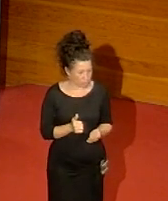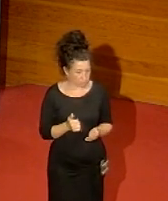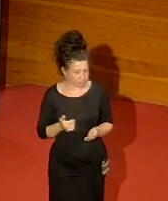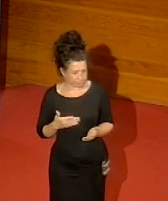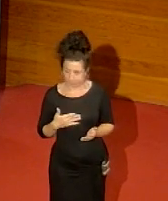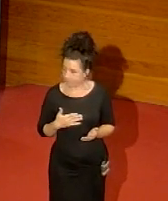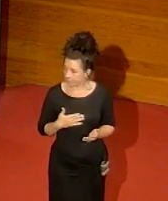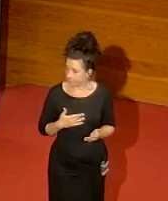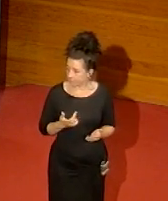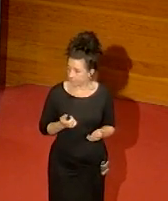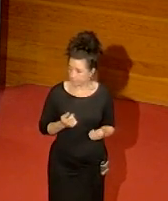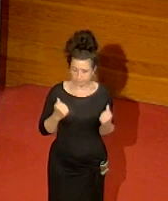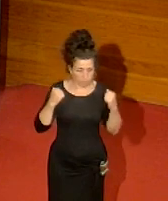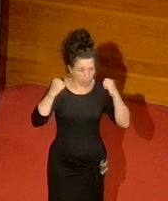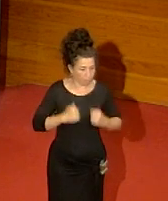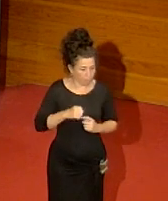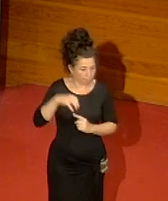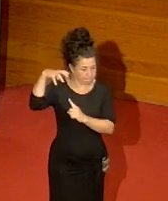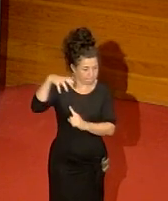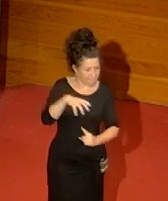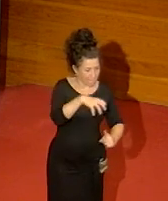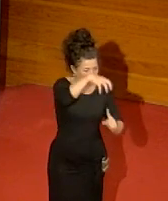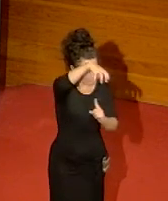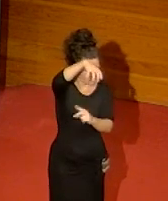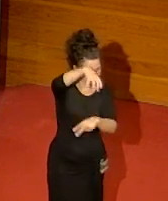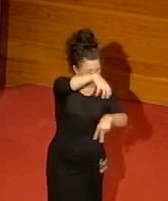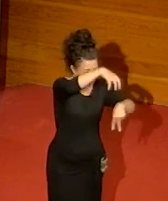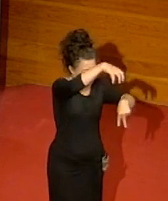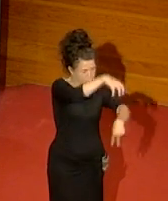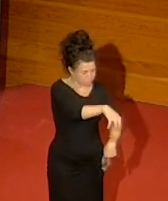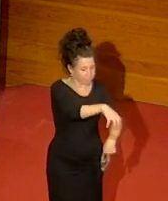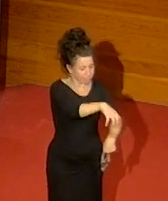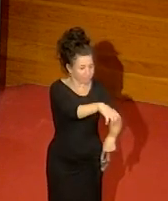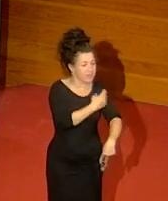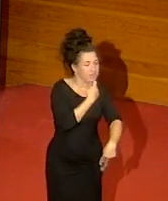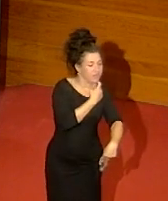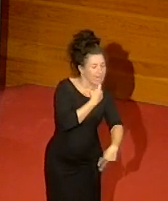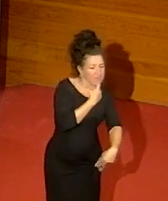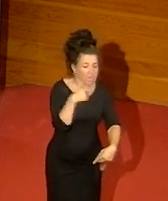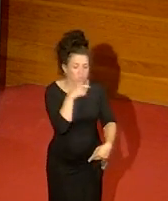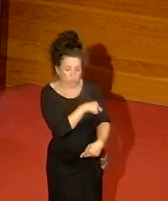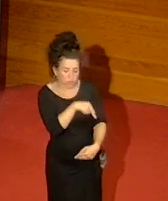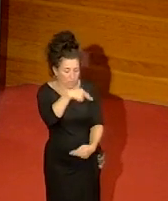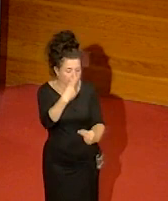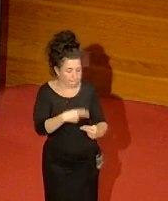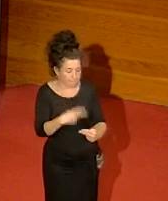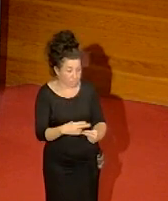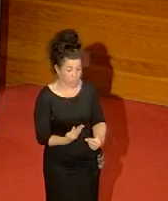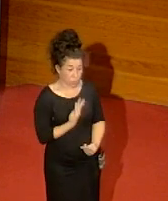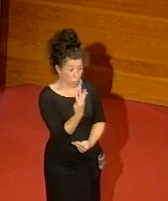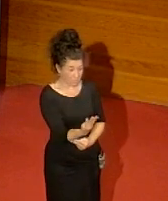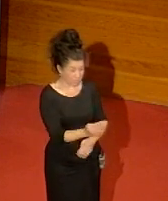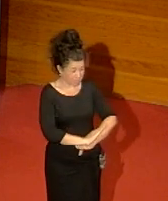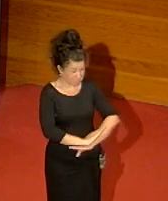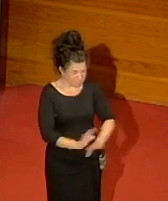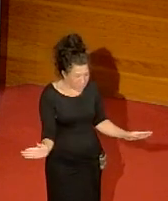paratxuta jartzen dugu, ez? Eta hortxe erortzen gara, ez? Finlandia eta Errusiako mugan, eta lau egunetan, ez da